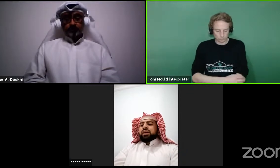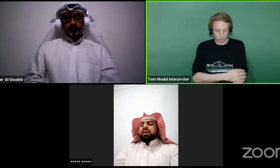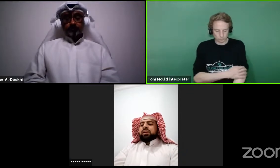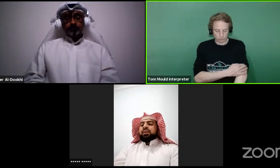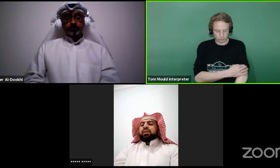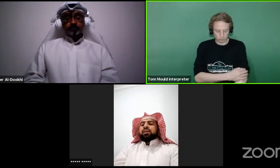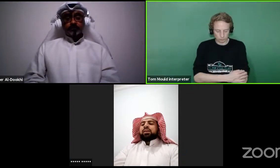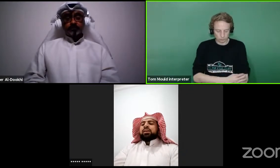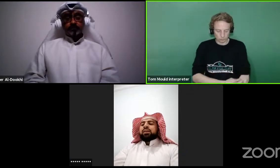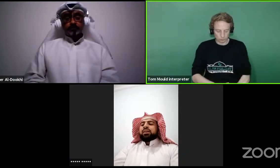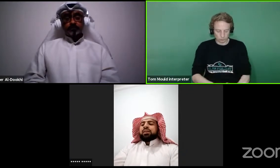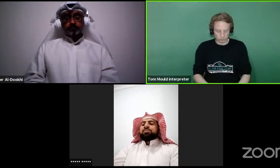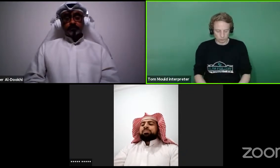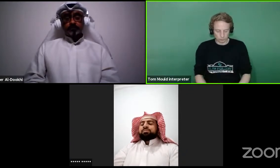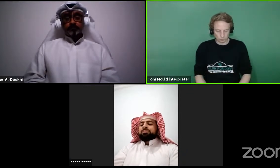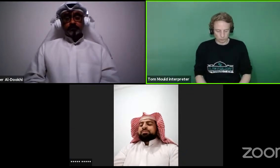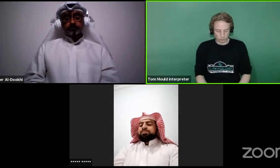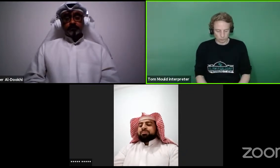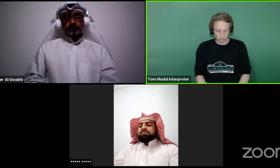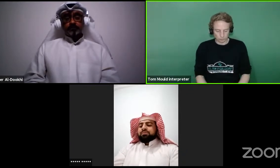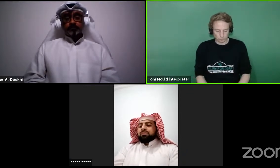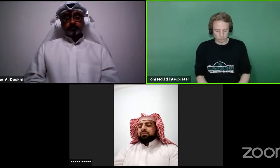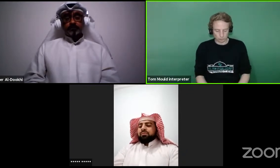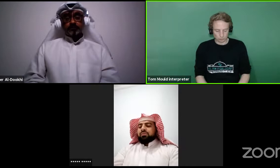بكيدهن عليم.